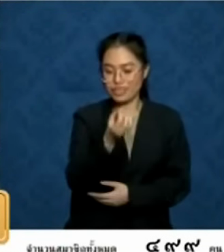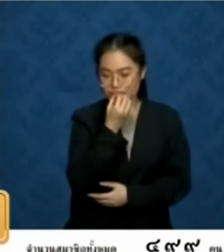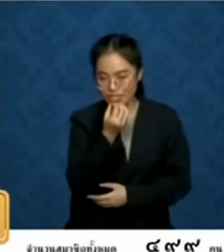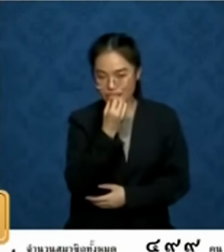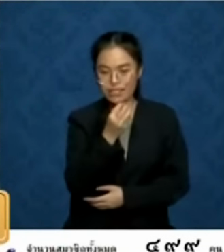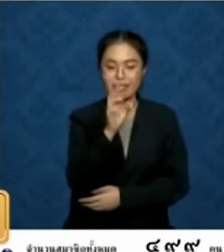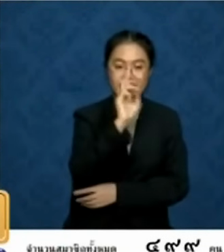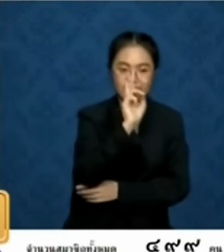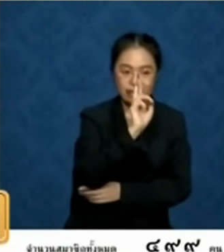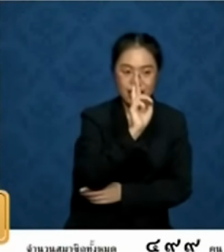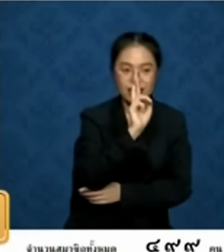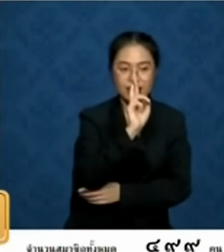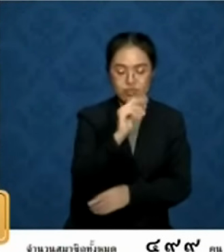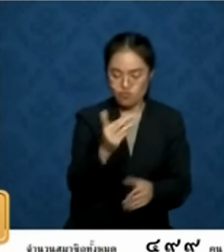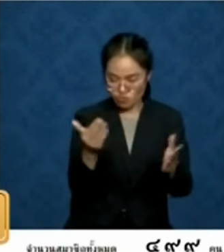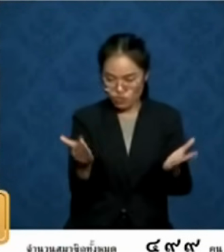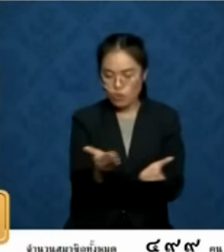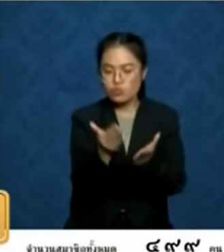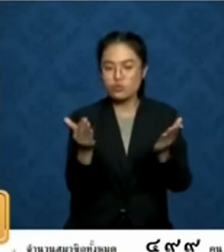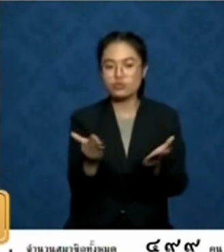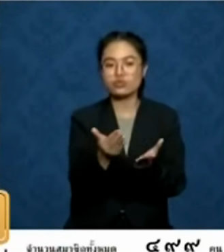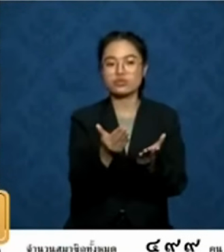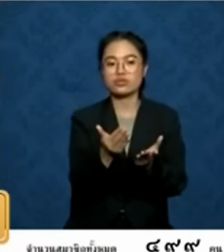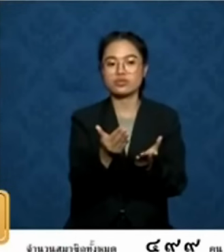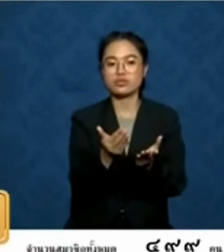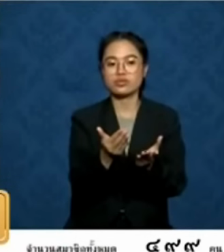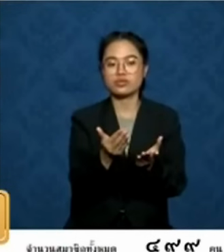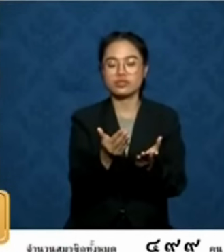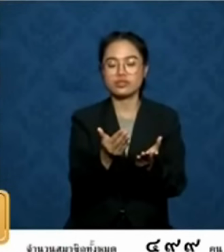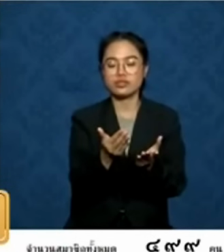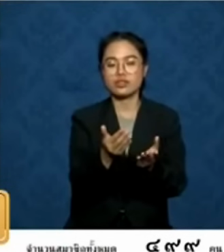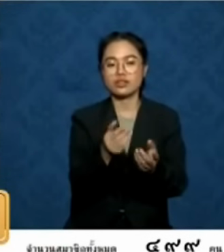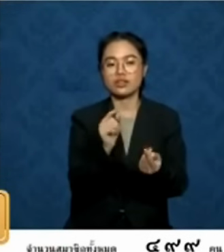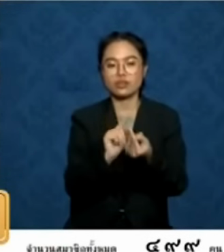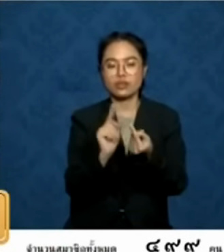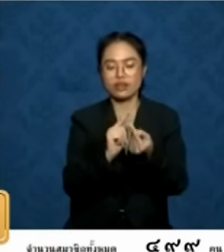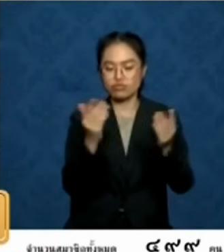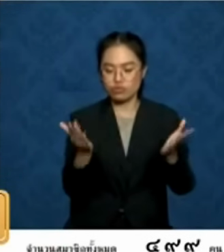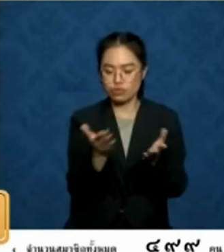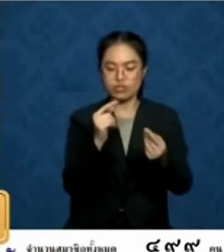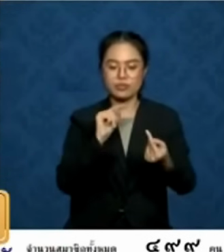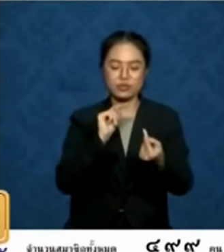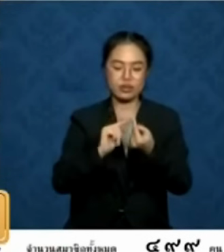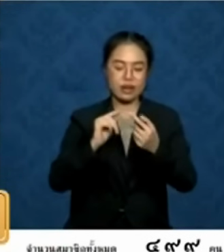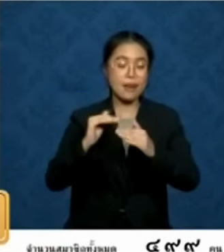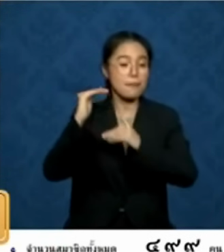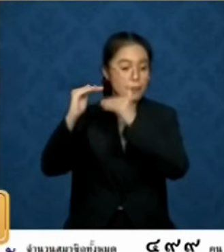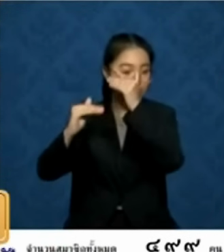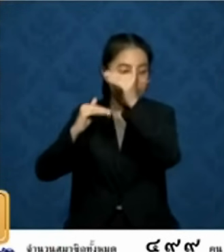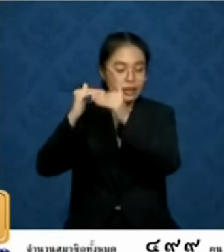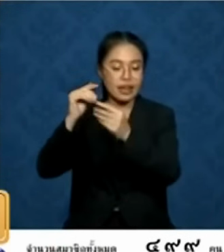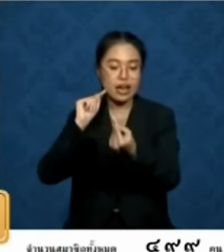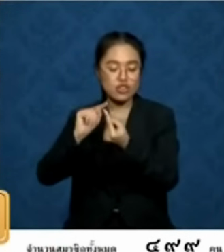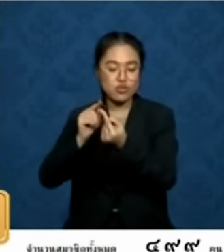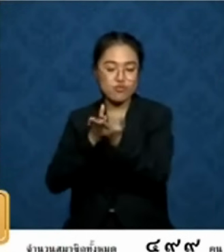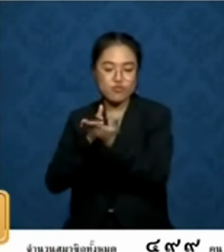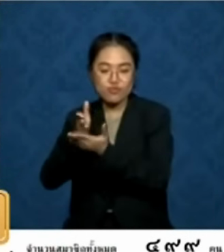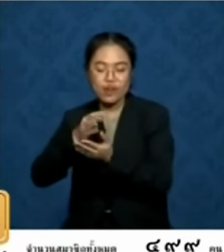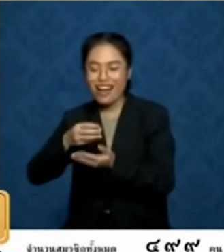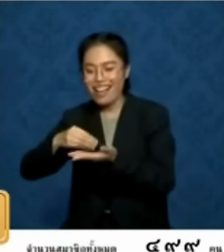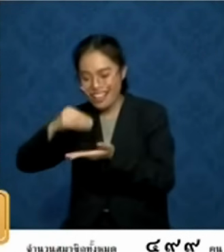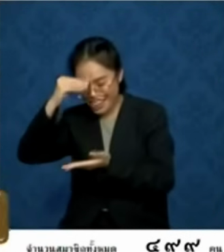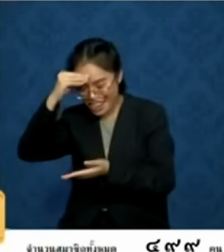วันส่งเสริมการขับเคลื่อนการผลิตและพัฒนากำลังคนอาชีวศึกษาสมรรถนะ